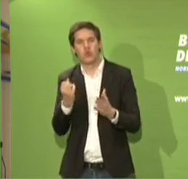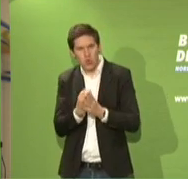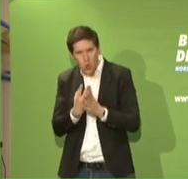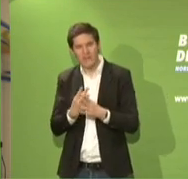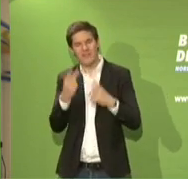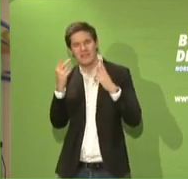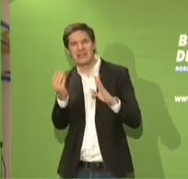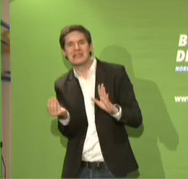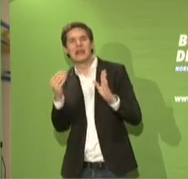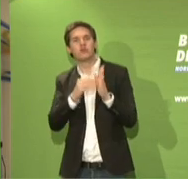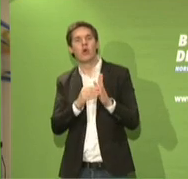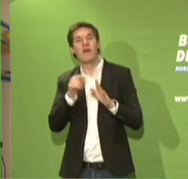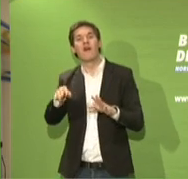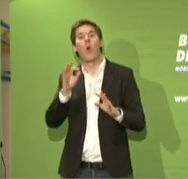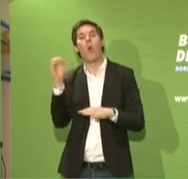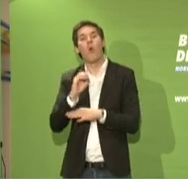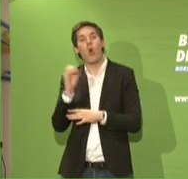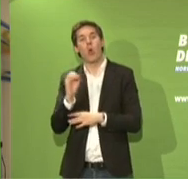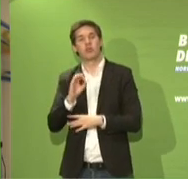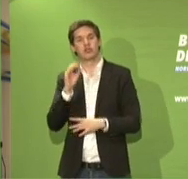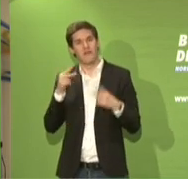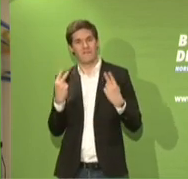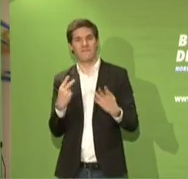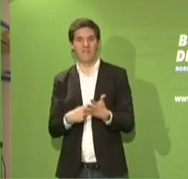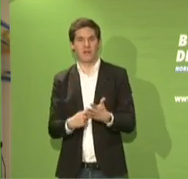ökologisch und zukunftsfähig, liebe Freundinnen und Freunde.